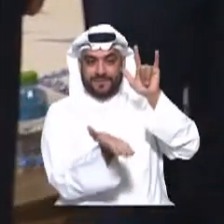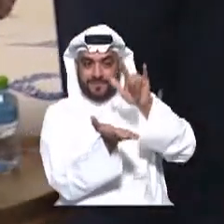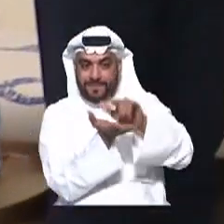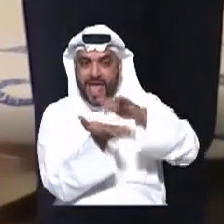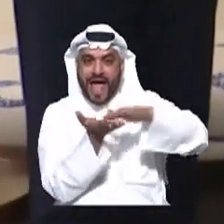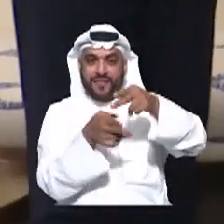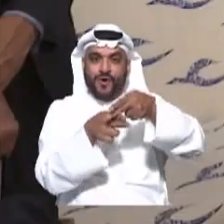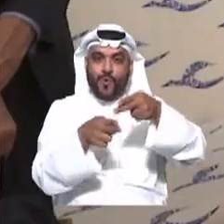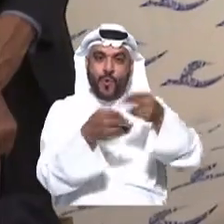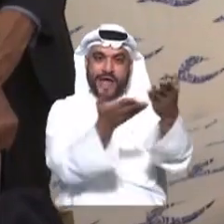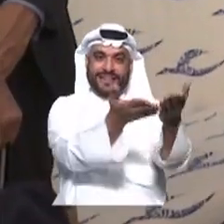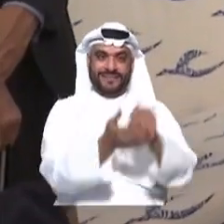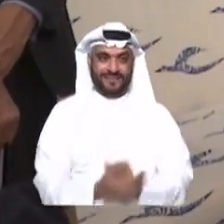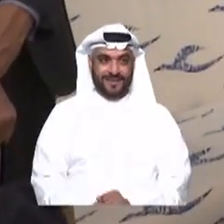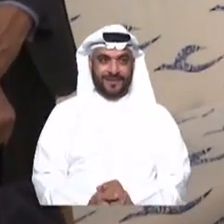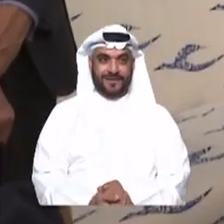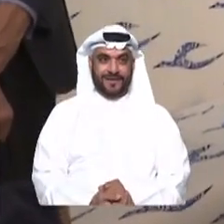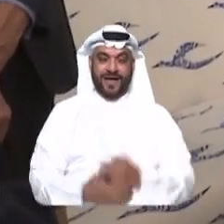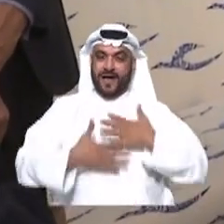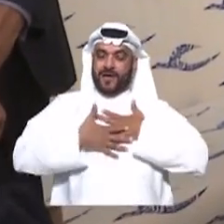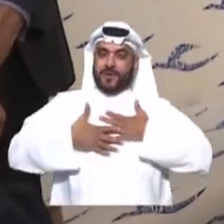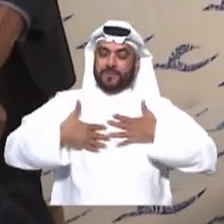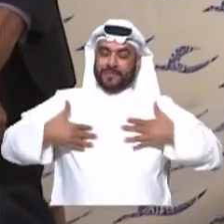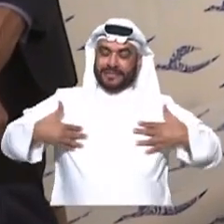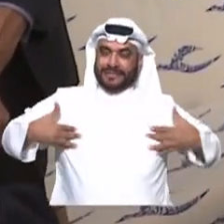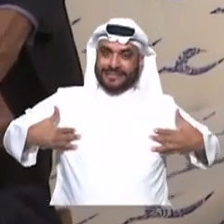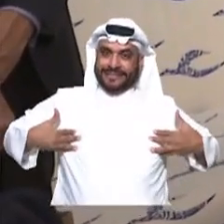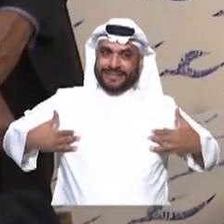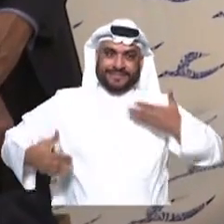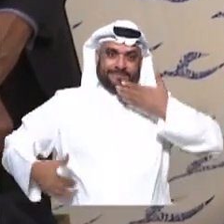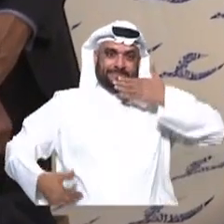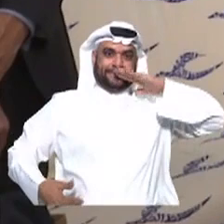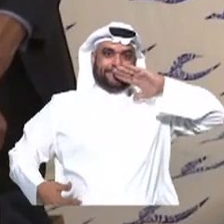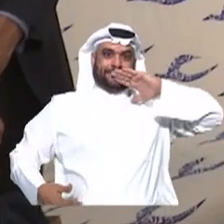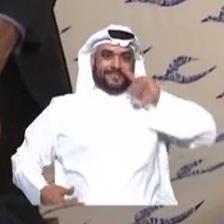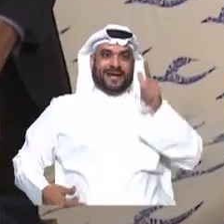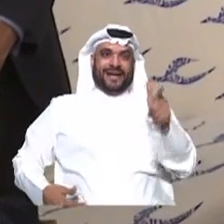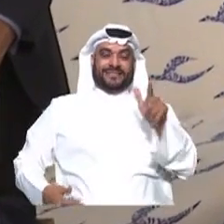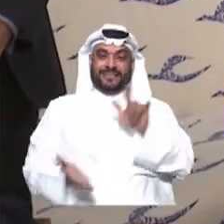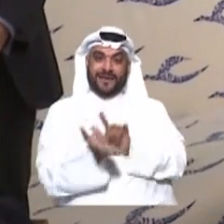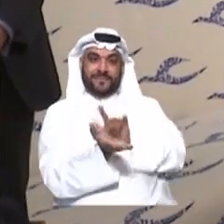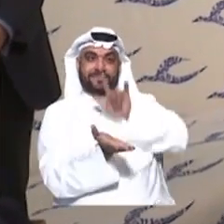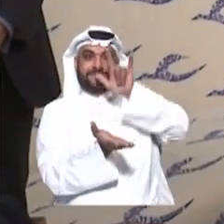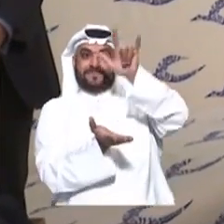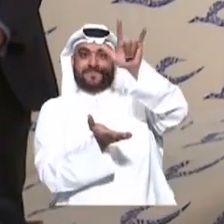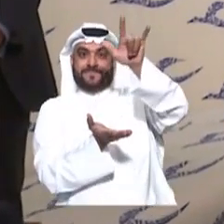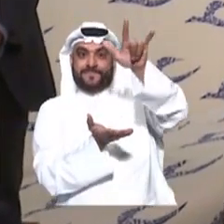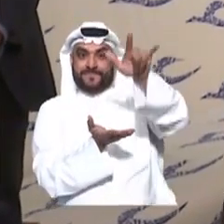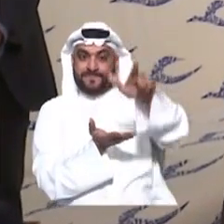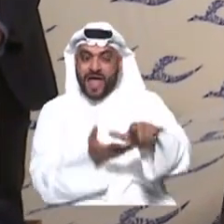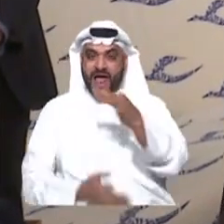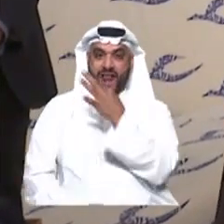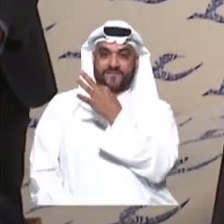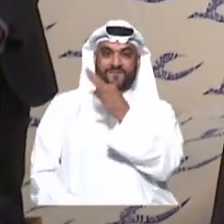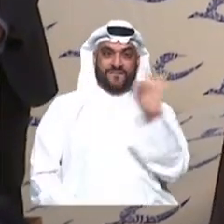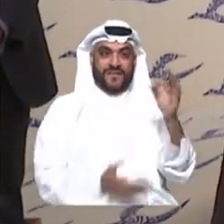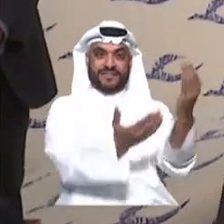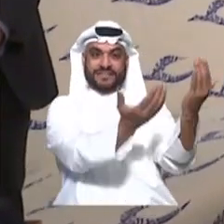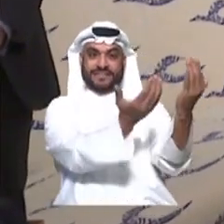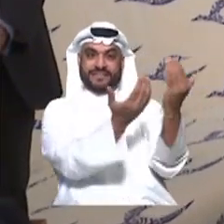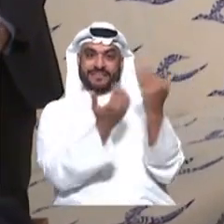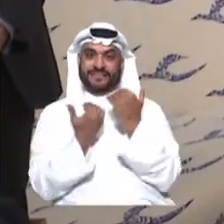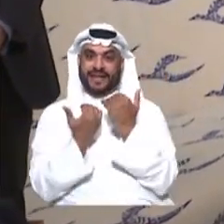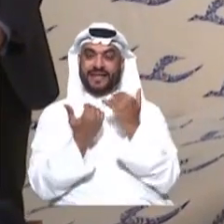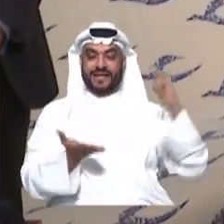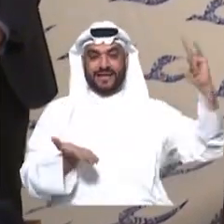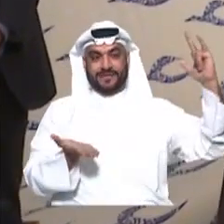أرض الكويت. أشعر بالسعادة لذهابي إلى تولوز لاستلام الطائرتين الجديدتين،